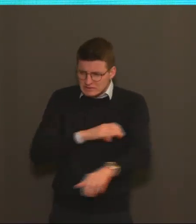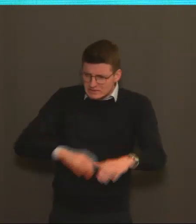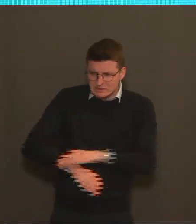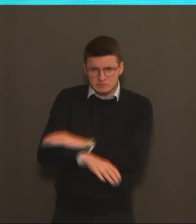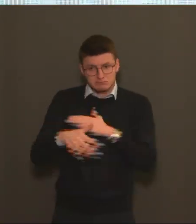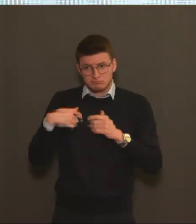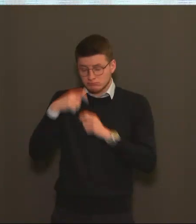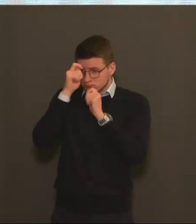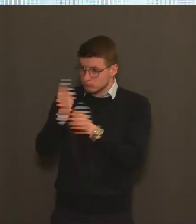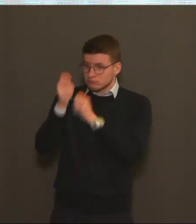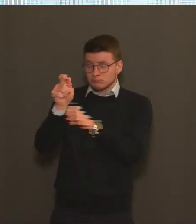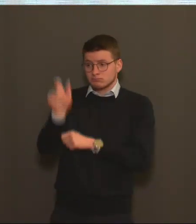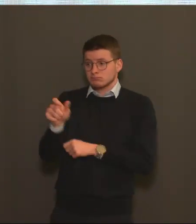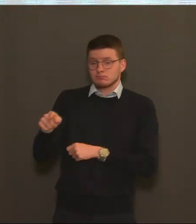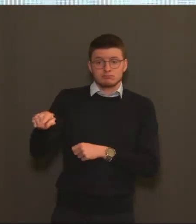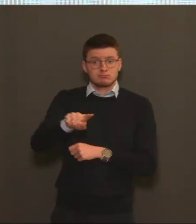tegemoet gaan.